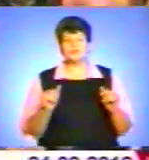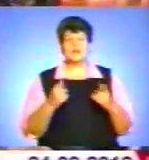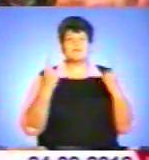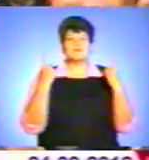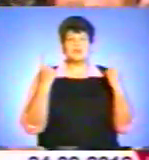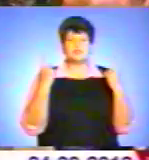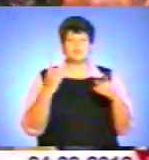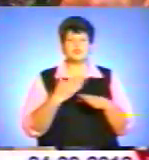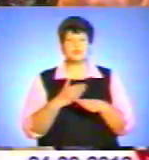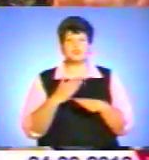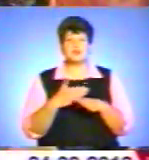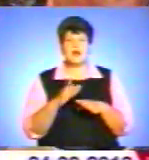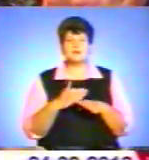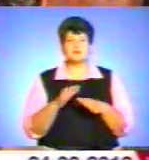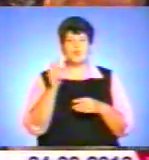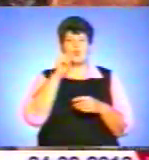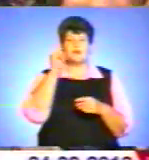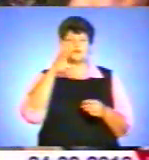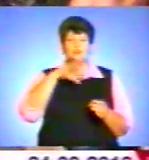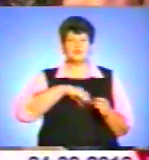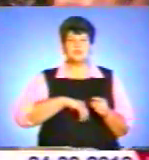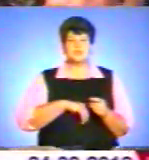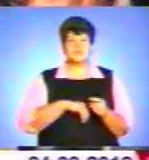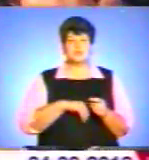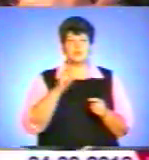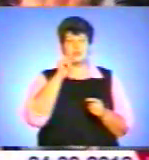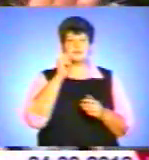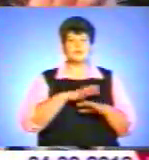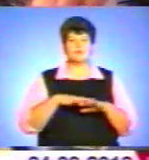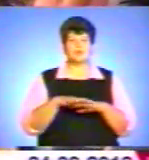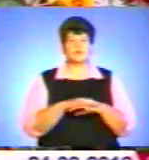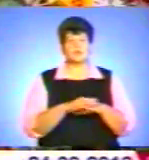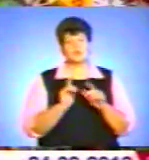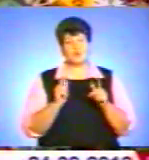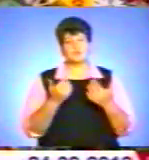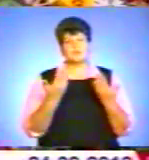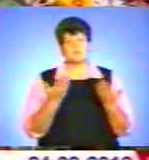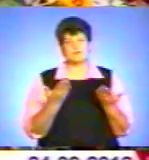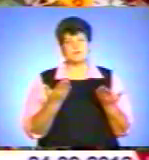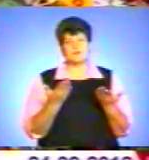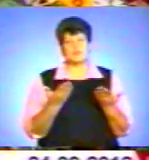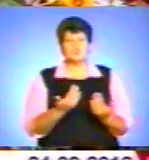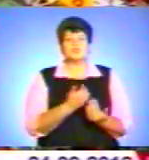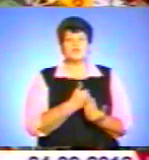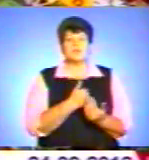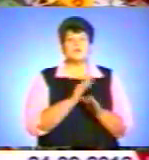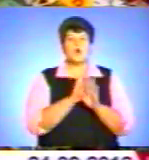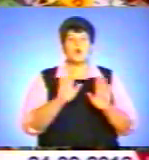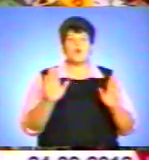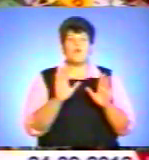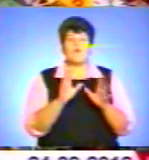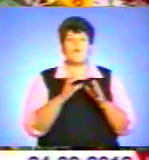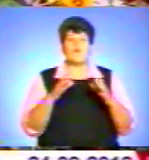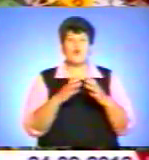найвеличніша частка душі українського народу, чи згодитися ви? Шанувальниця хорового співу, тому я